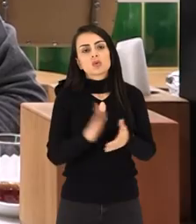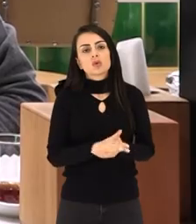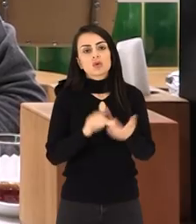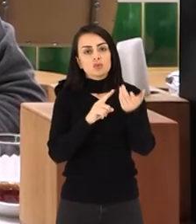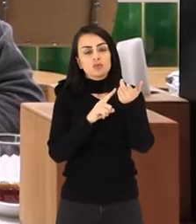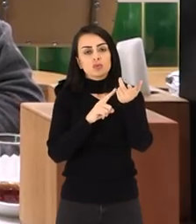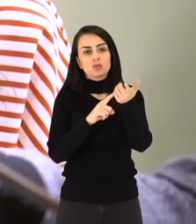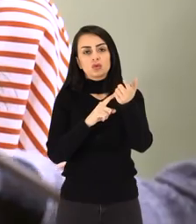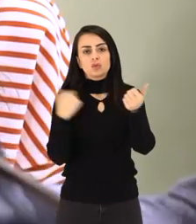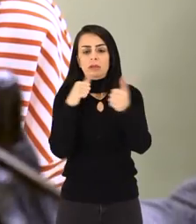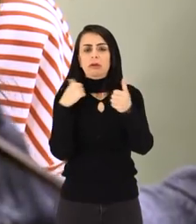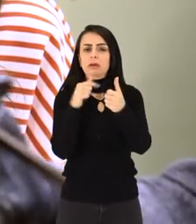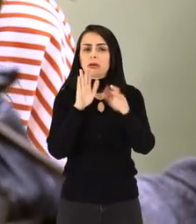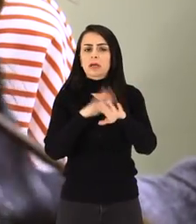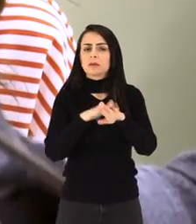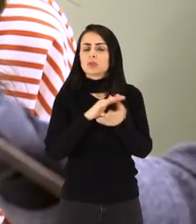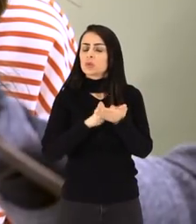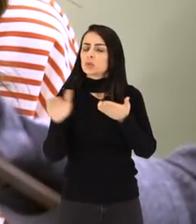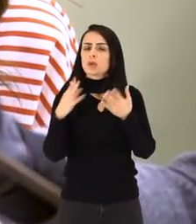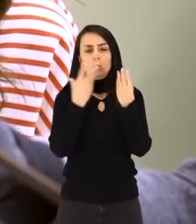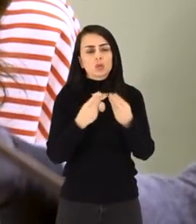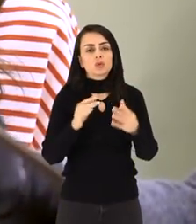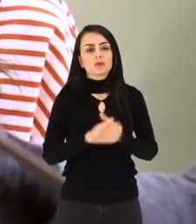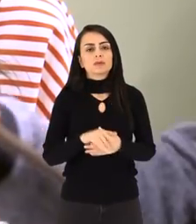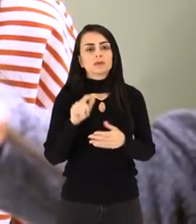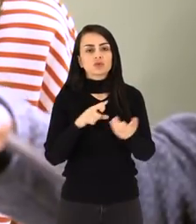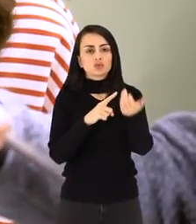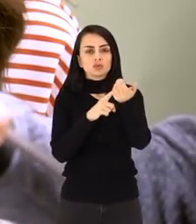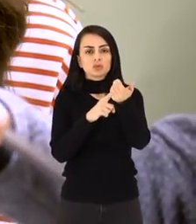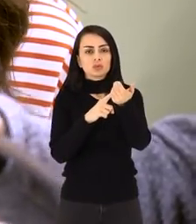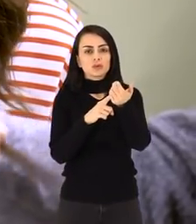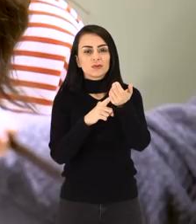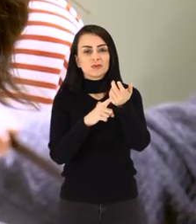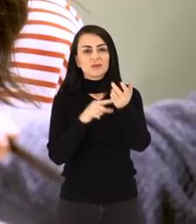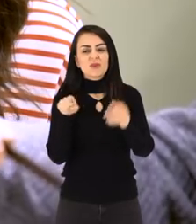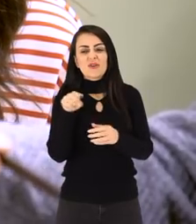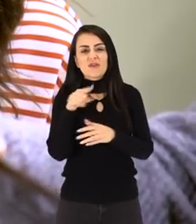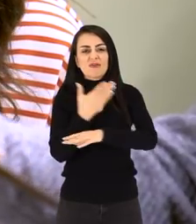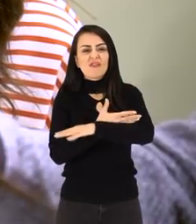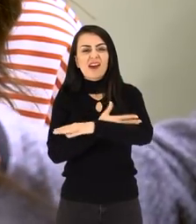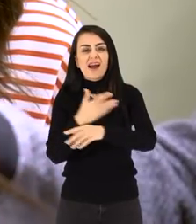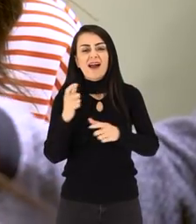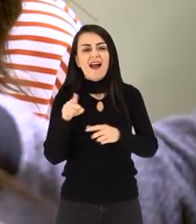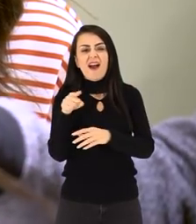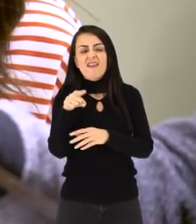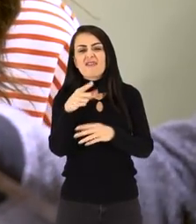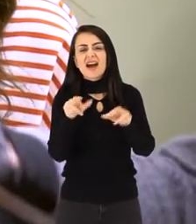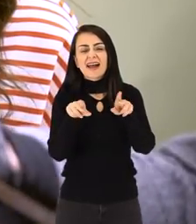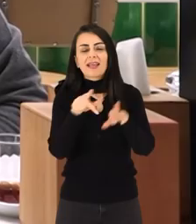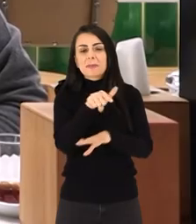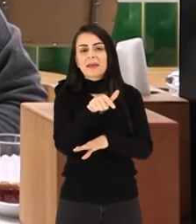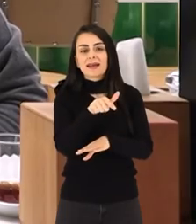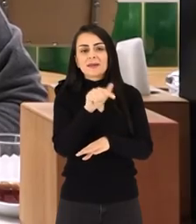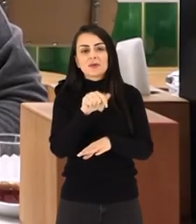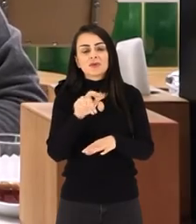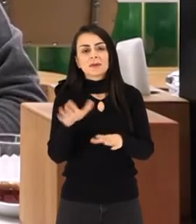parmağı kullanmayınca bu oluyor. Böyle yassılaştırıyor muyuz bir aynı zamanda? Yok, bunlar bunu bu şimdi bu Urfa diye geçen şeyimiz bizim.